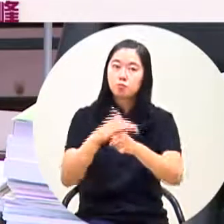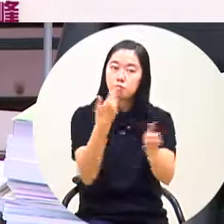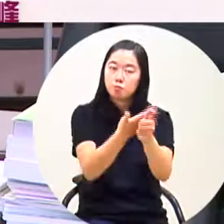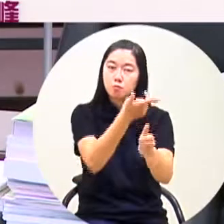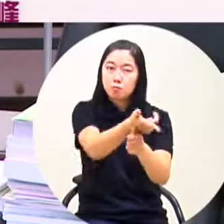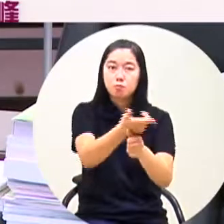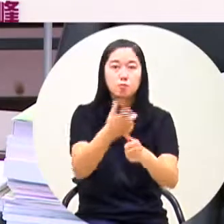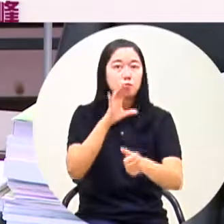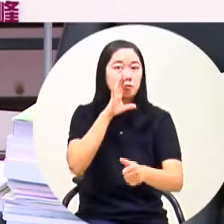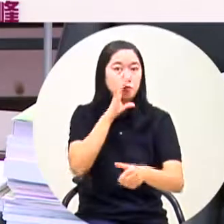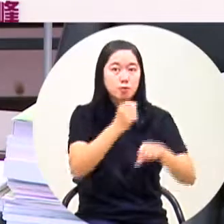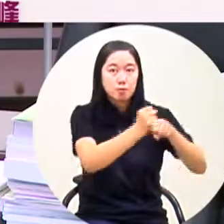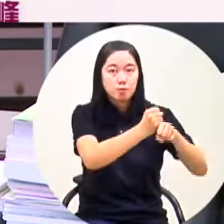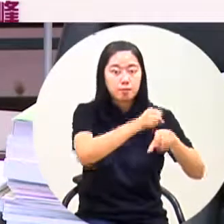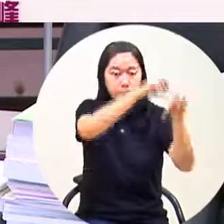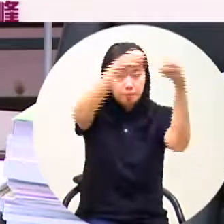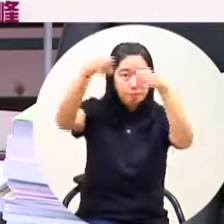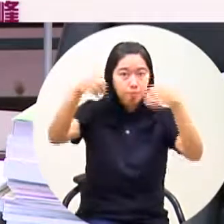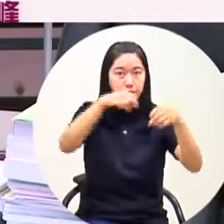少二行程机车吗？